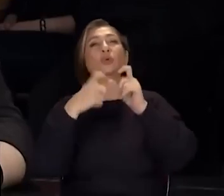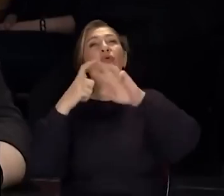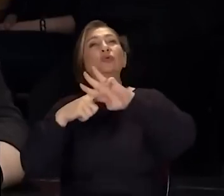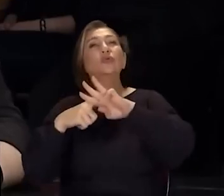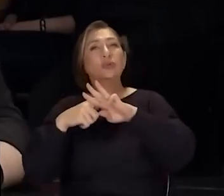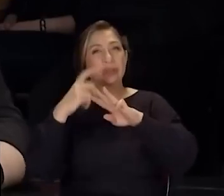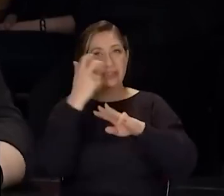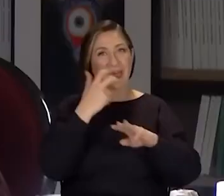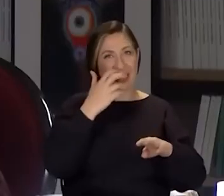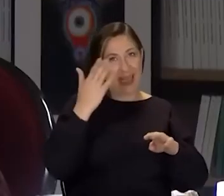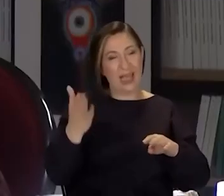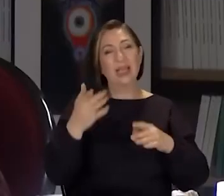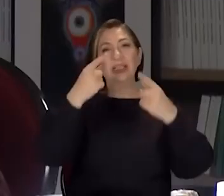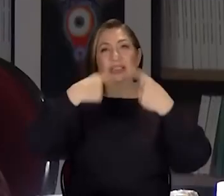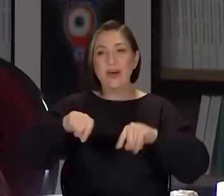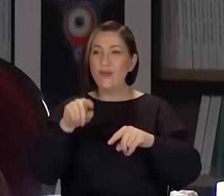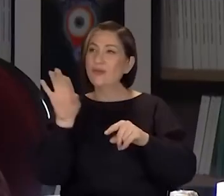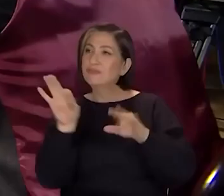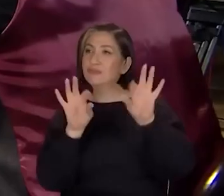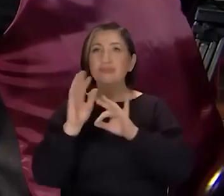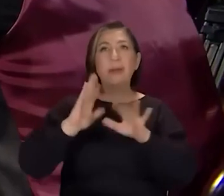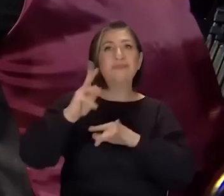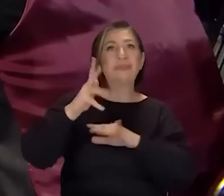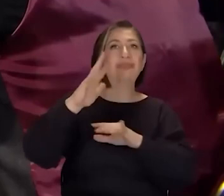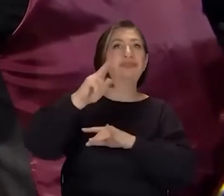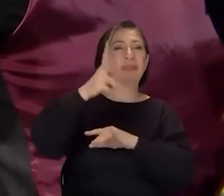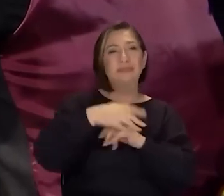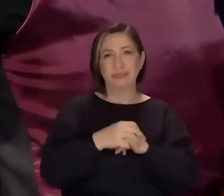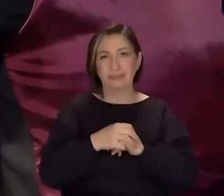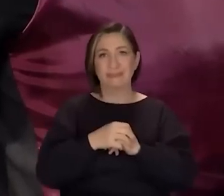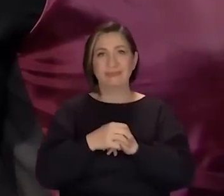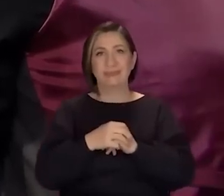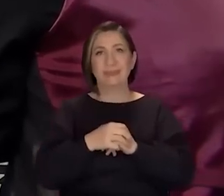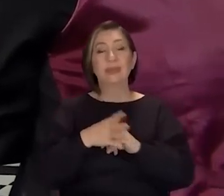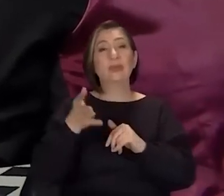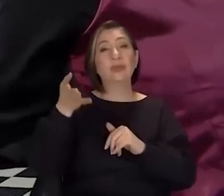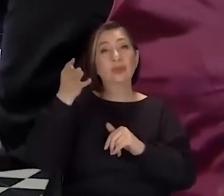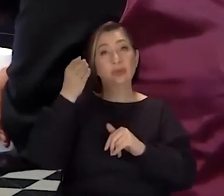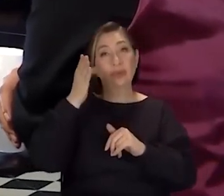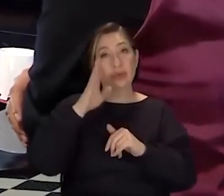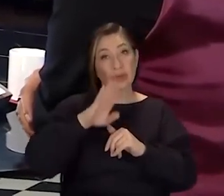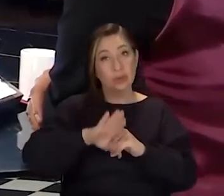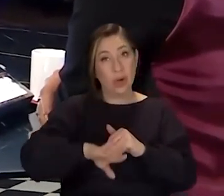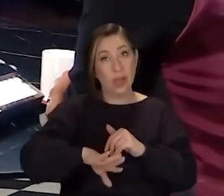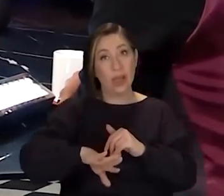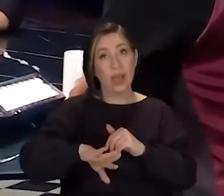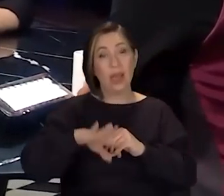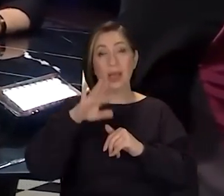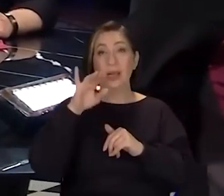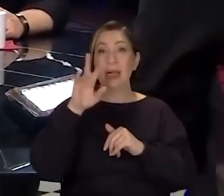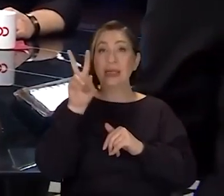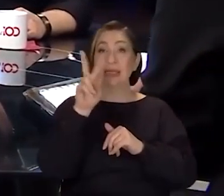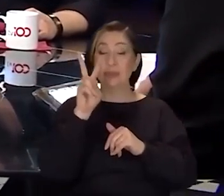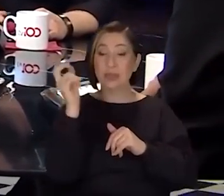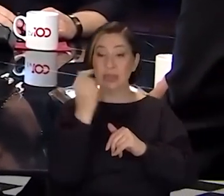şarkılar seçtim. Sınavlardan da blues şarkılar sayesinde geçtim. Ama sonrasında tabii şöyle